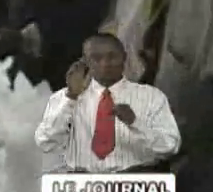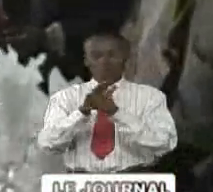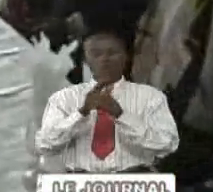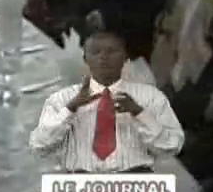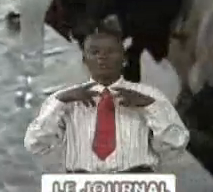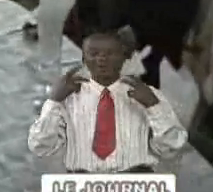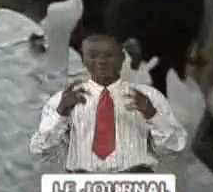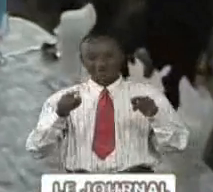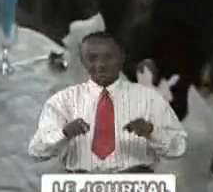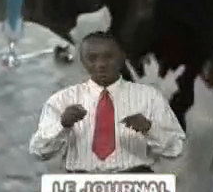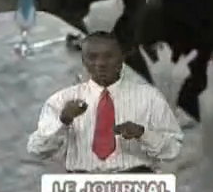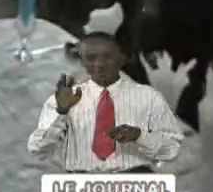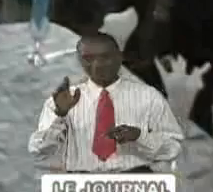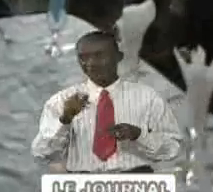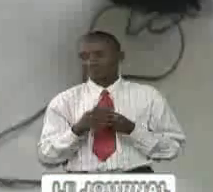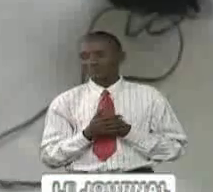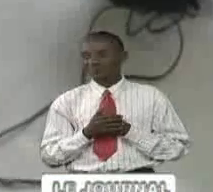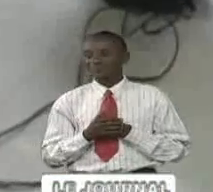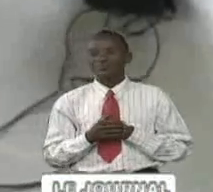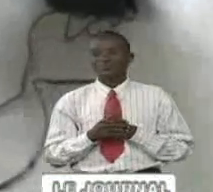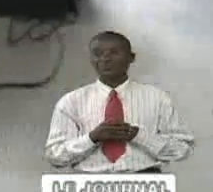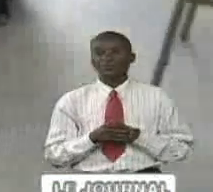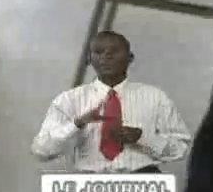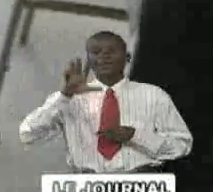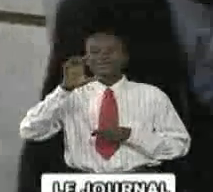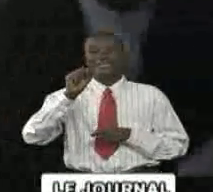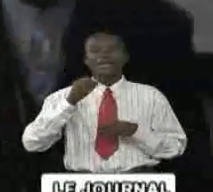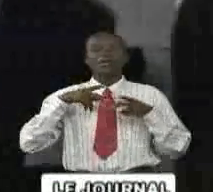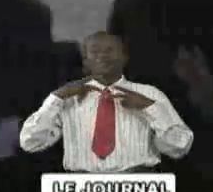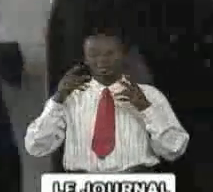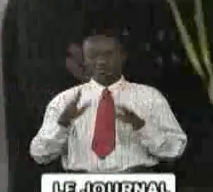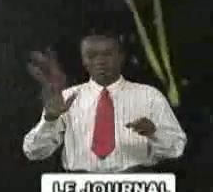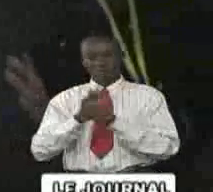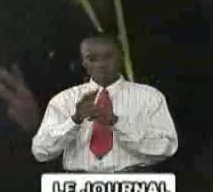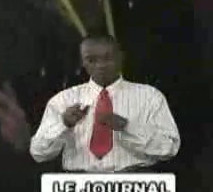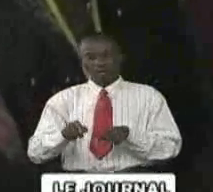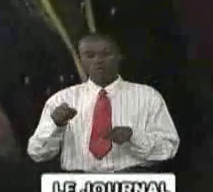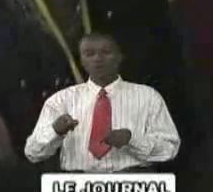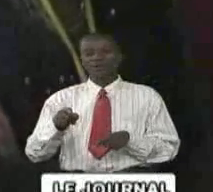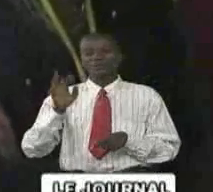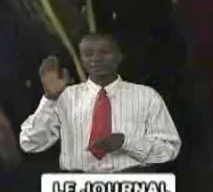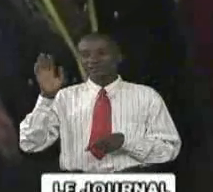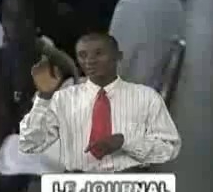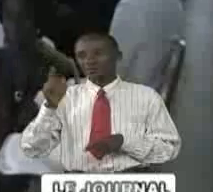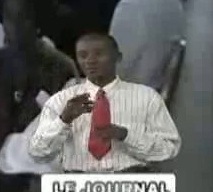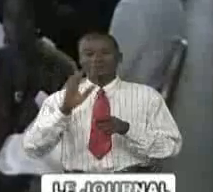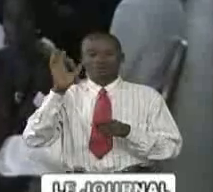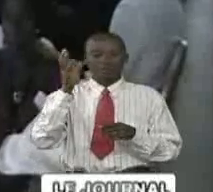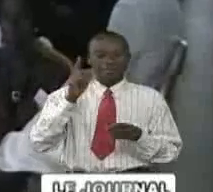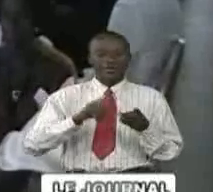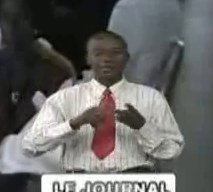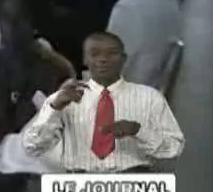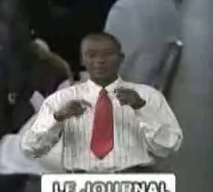Cette cérémonie a réuni près de 50 pasteurs des églises de réveil de Kinshasa venus des communes de Makala,